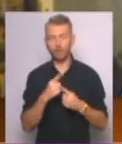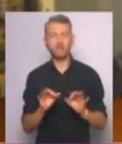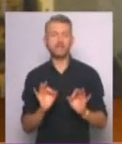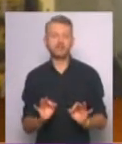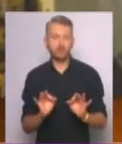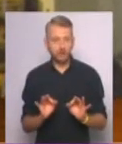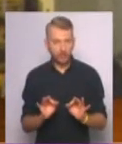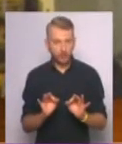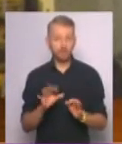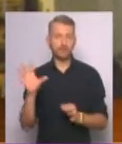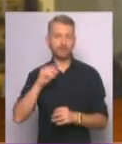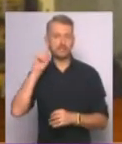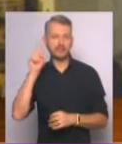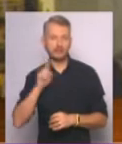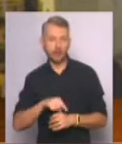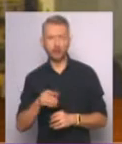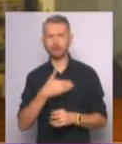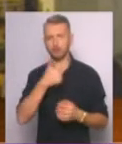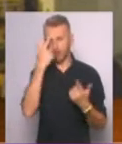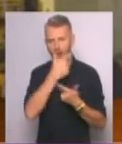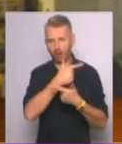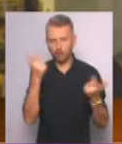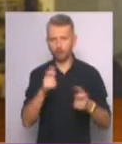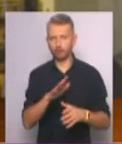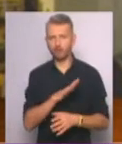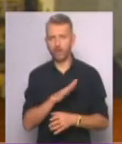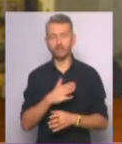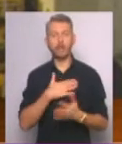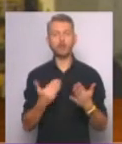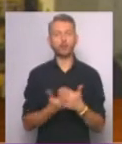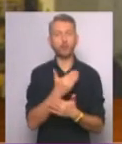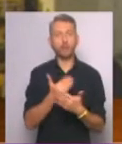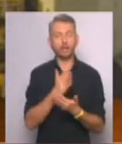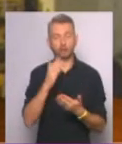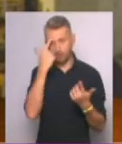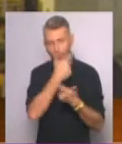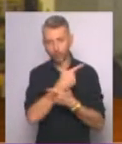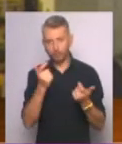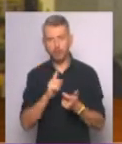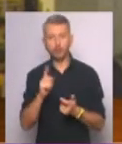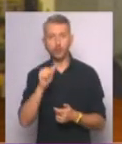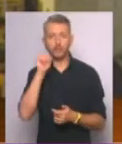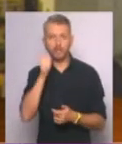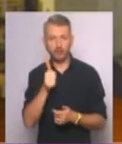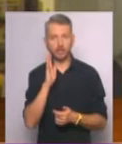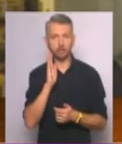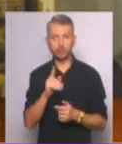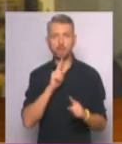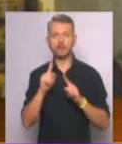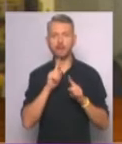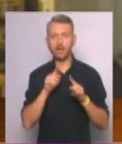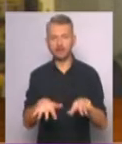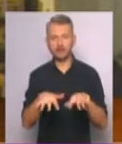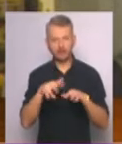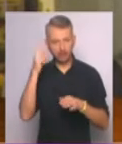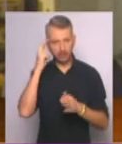Звичайно, всі знають, і ми анонсували, і, звичайно, у наших новинах так само будемо анонсувати про те, що завтра відбудеться пленарне засідання Київської